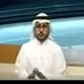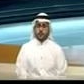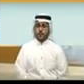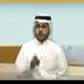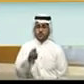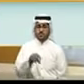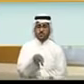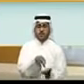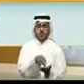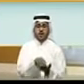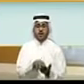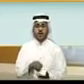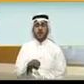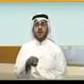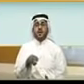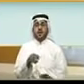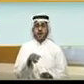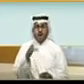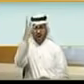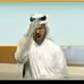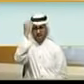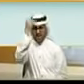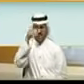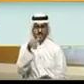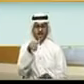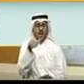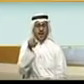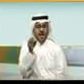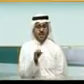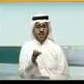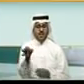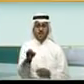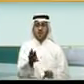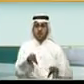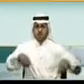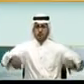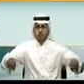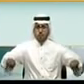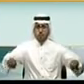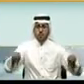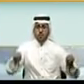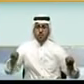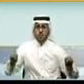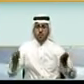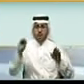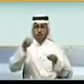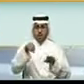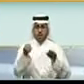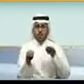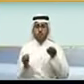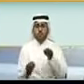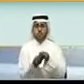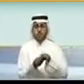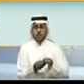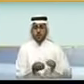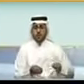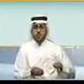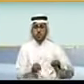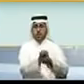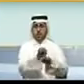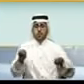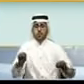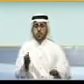وكانت منطقة الرستاق بولاية تخار الأفغانية قد شهدت انفجارا لدراجة نارية مفخخة أسفر عن مقتل 14 شخصا على